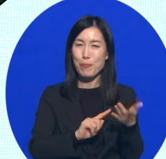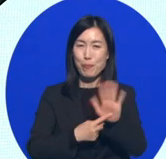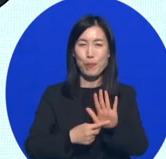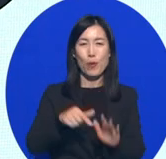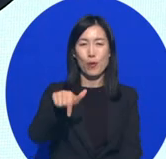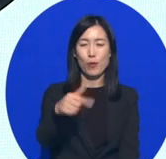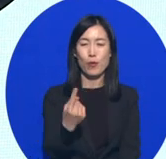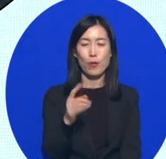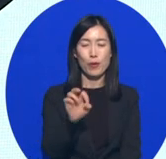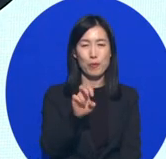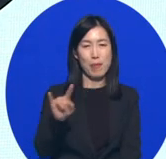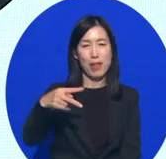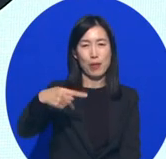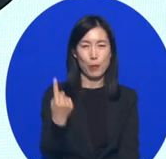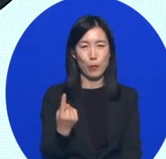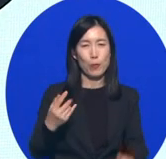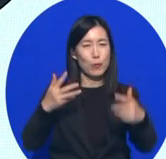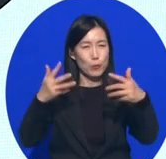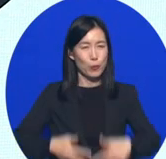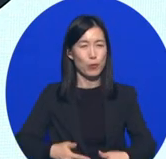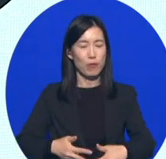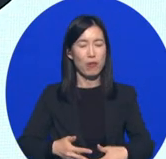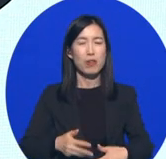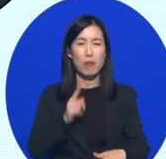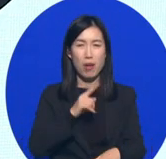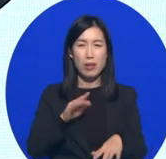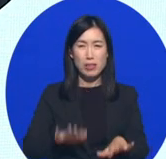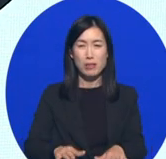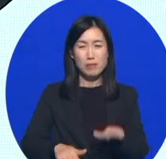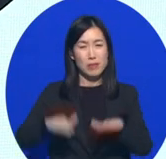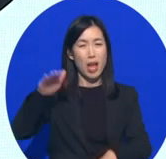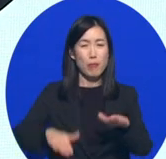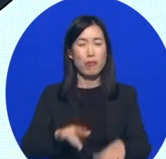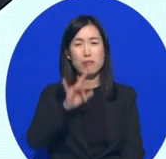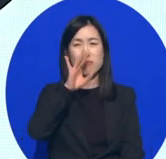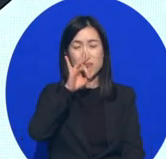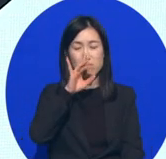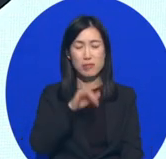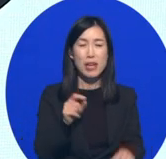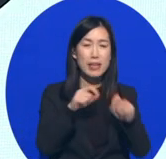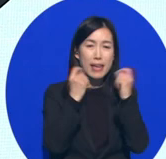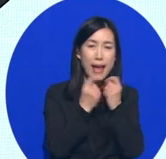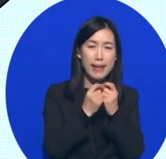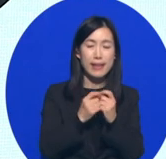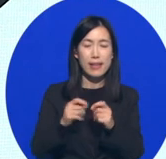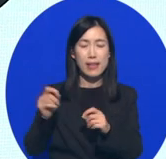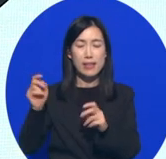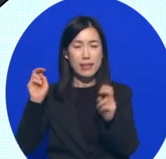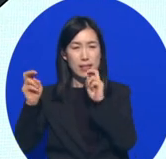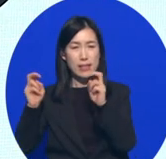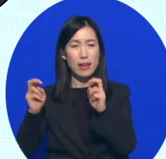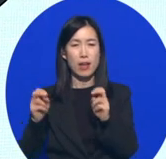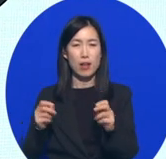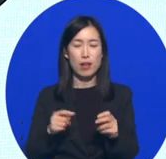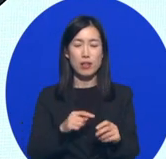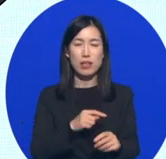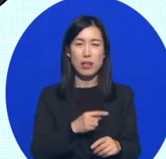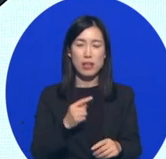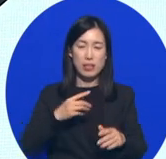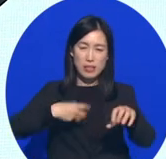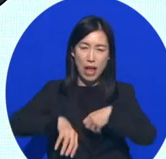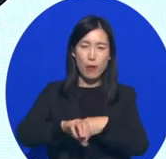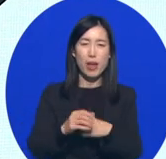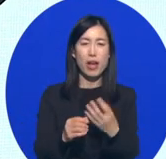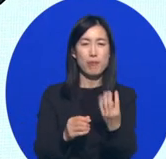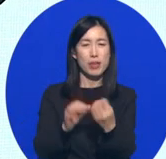발표했습니다 기울어진 운동장을 평평하게 만들겠다며 그간 달랐던 개인과 기관의 상환 기관과 담보 비율을